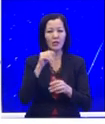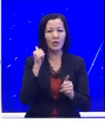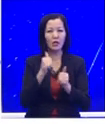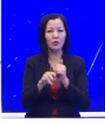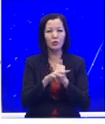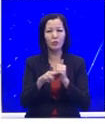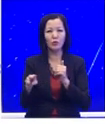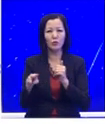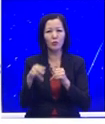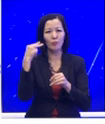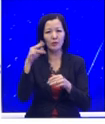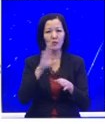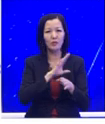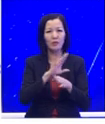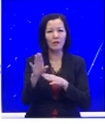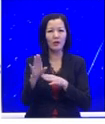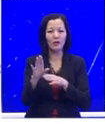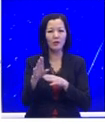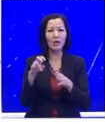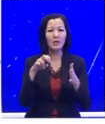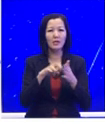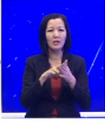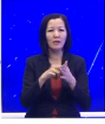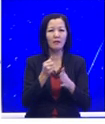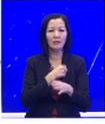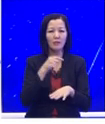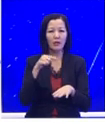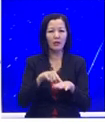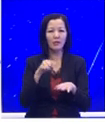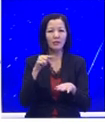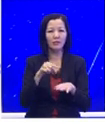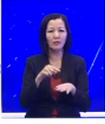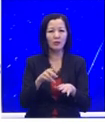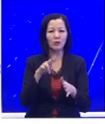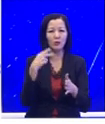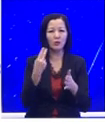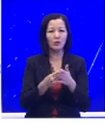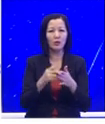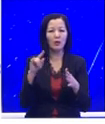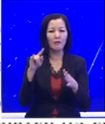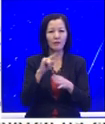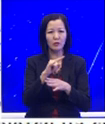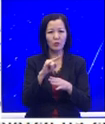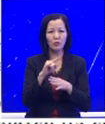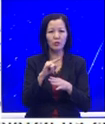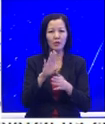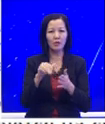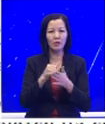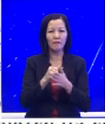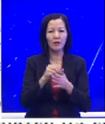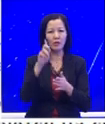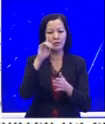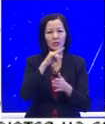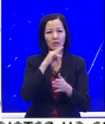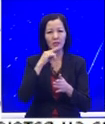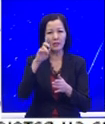президенту страны Касым Жомарту Токаеву отправляют телеграммы о соболезновании в связи с крушением воздушного судна. В их числе главы государств